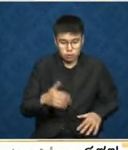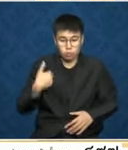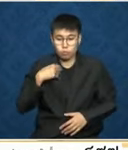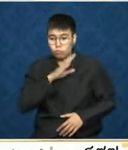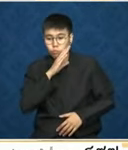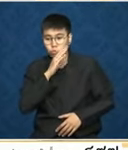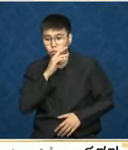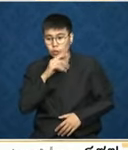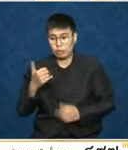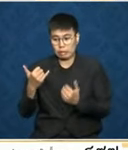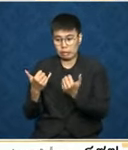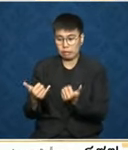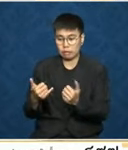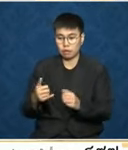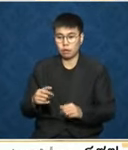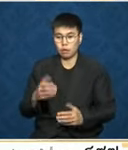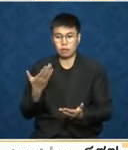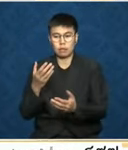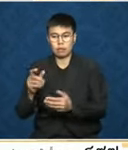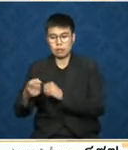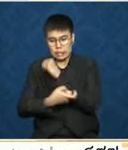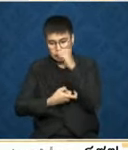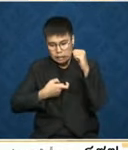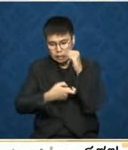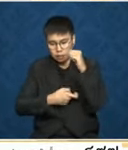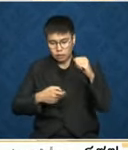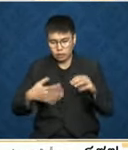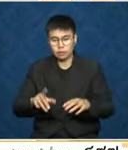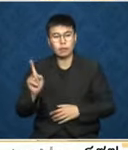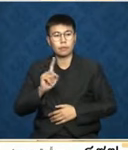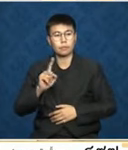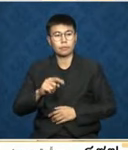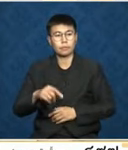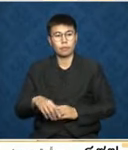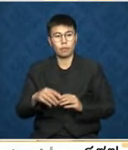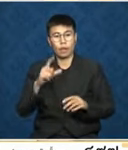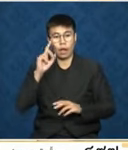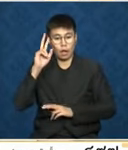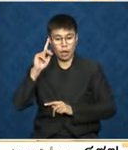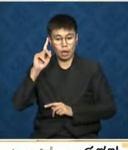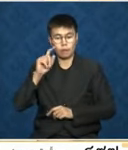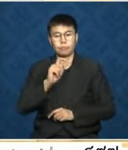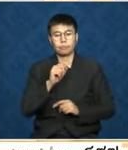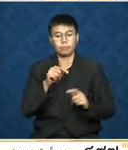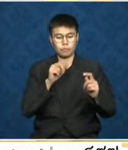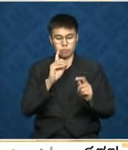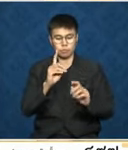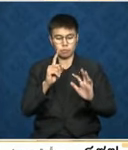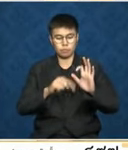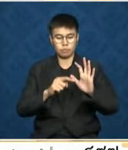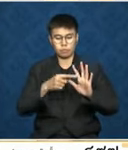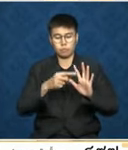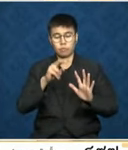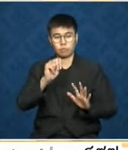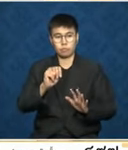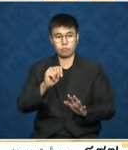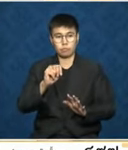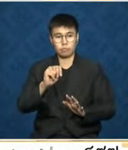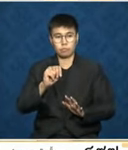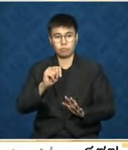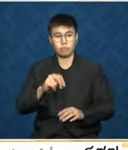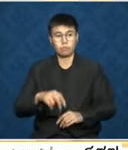ครับวันนี้ข่าวนะครับท่านประธานด่านสิงขอนะครับตำบลคลองวานอำเภอ